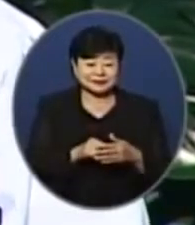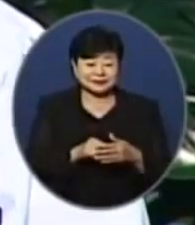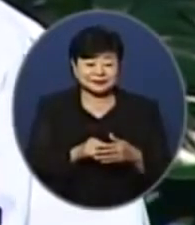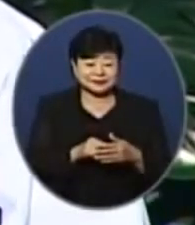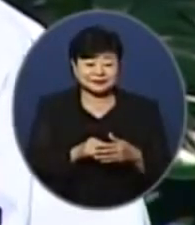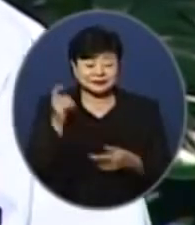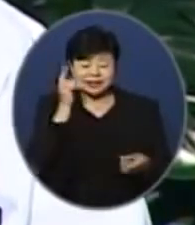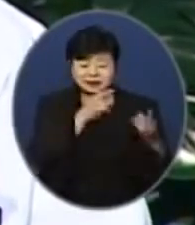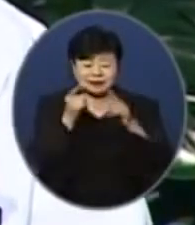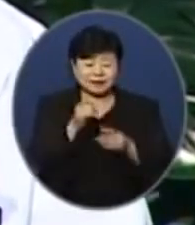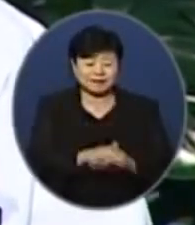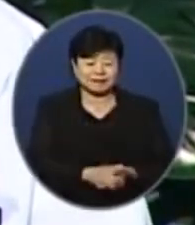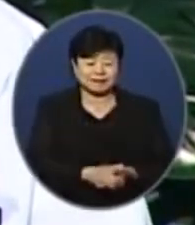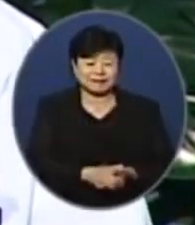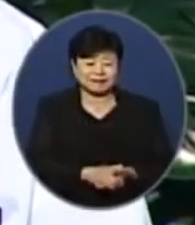상처,